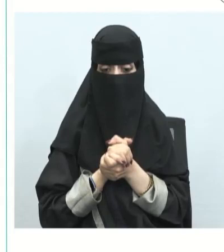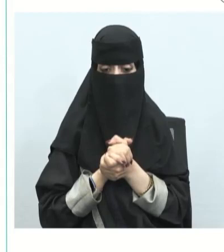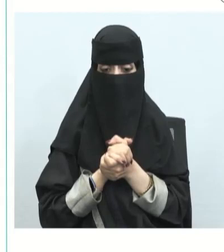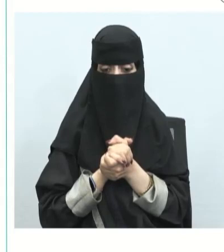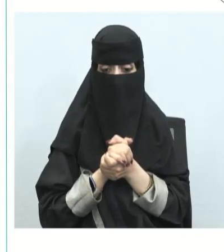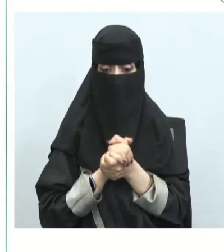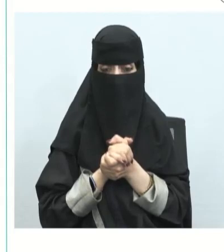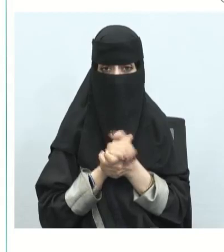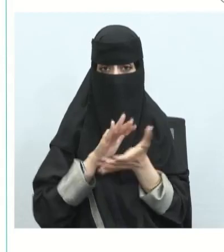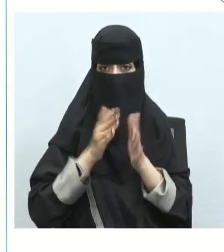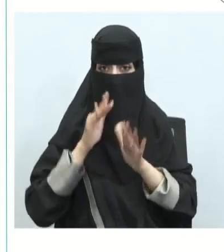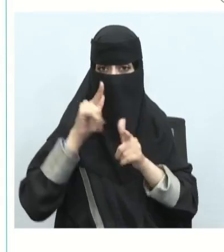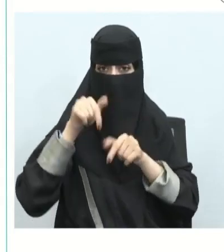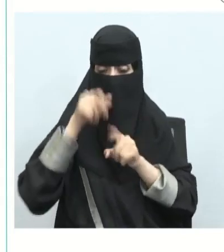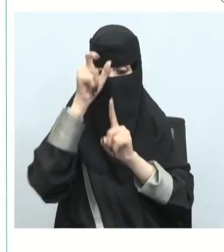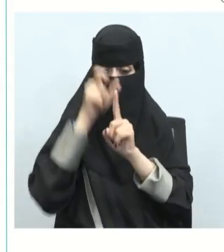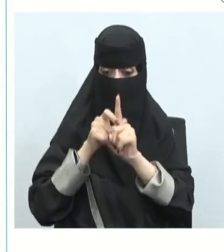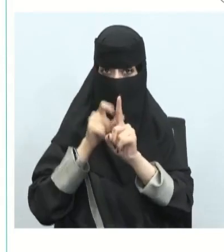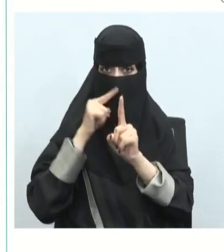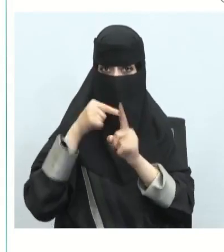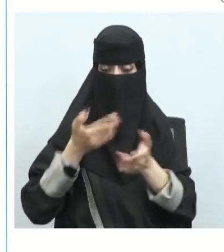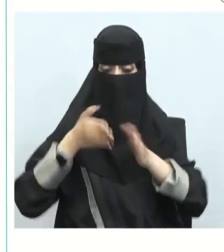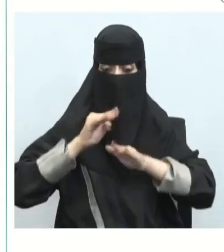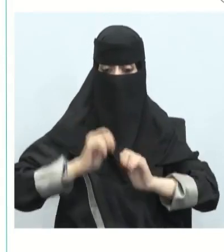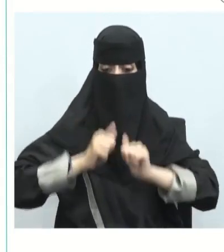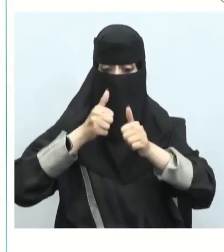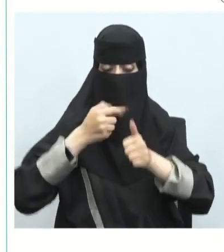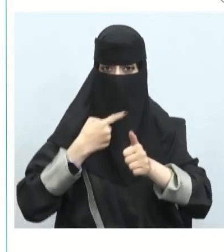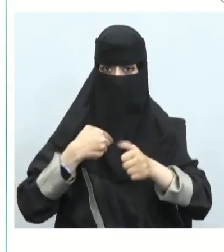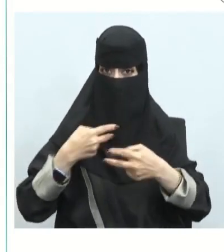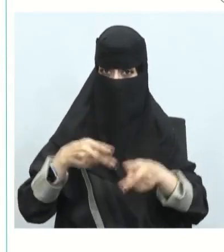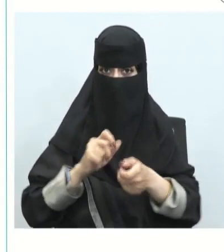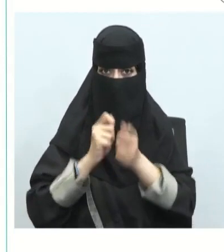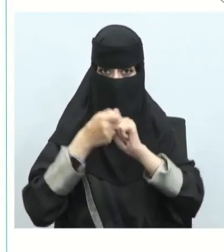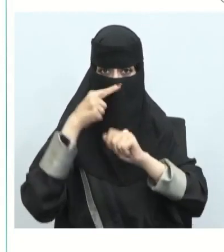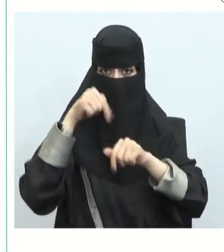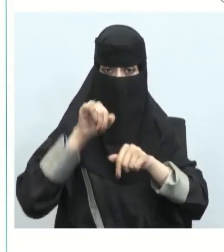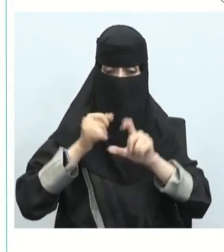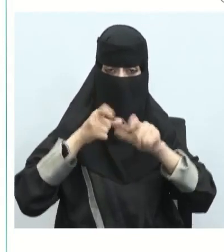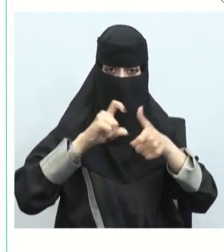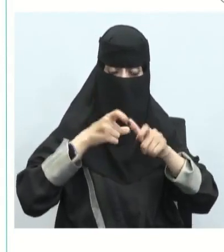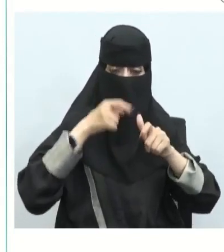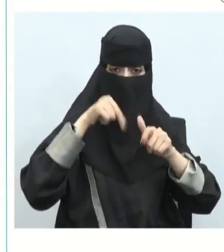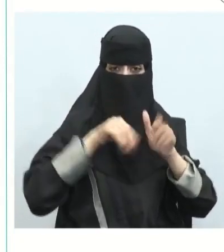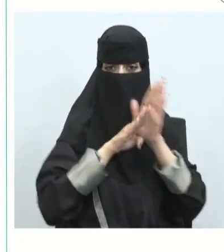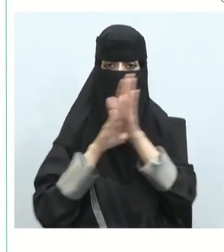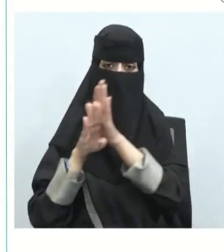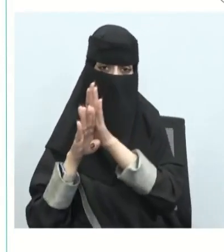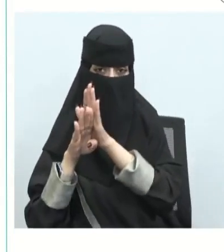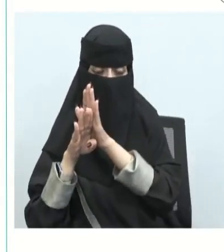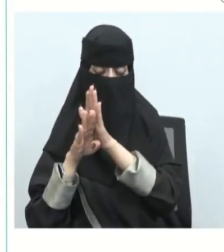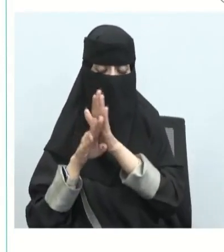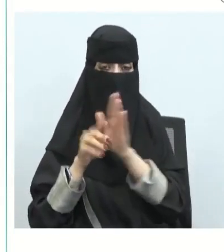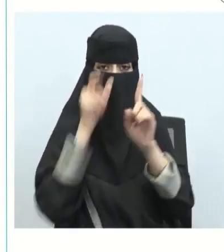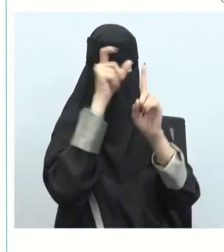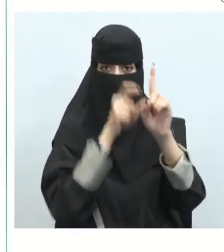التغيير يكون الافراد اكثر استعداد للقبول بالتغييرات حين يعتقدون ان المنظمه ستقدم لهم الدعم حينما يشعر